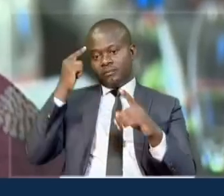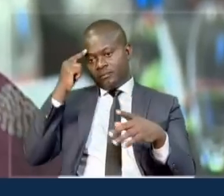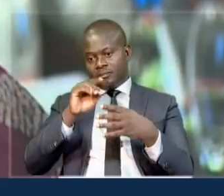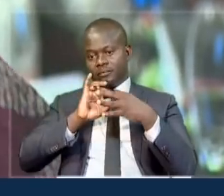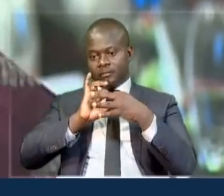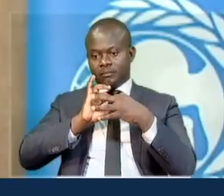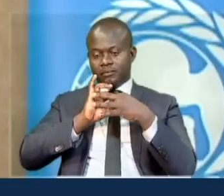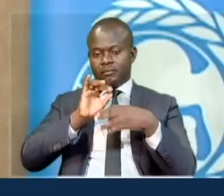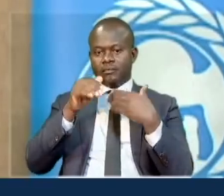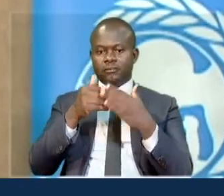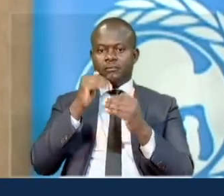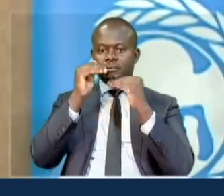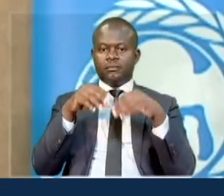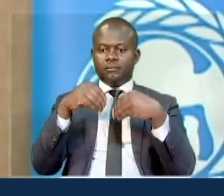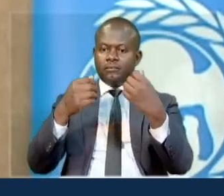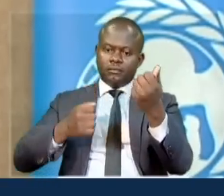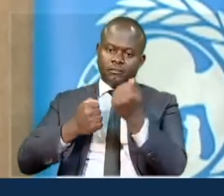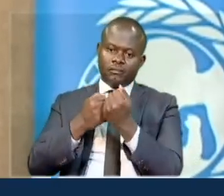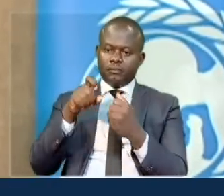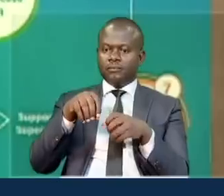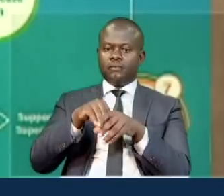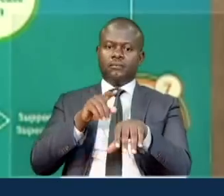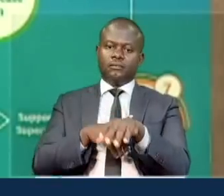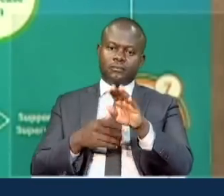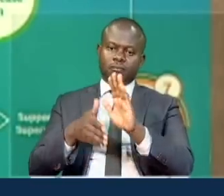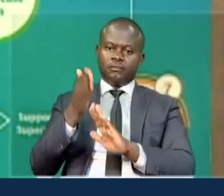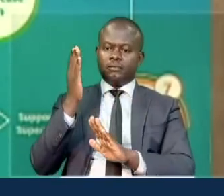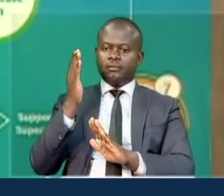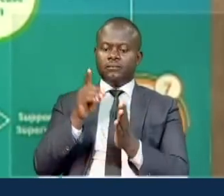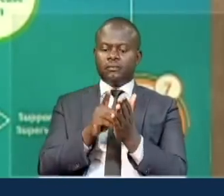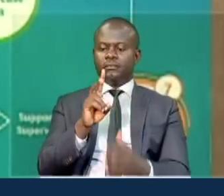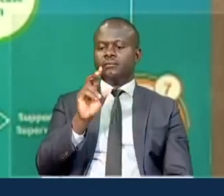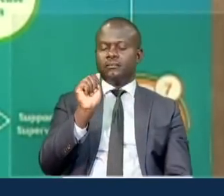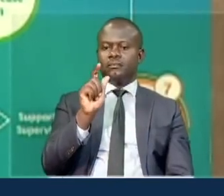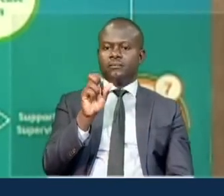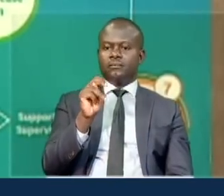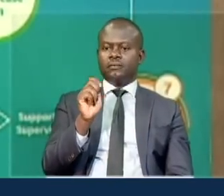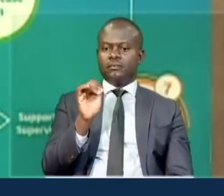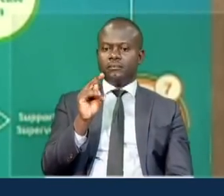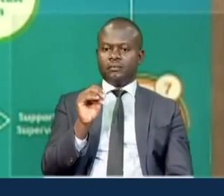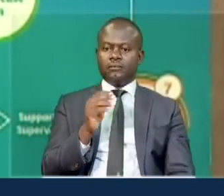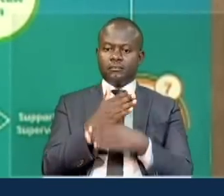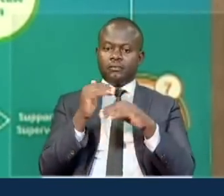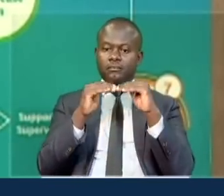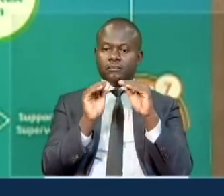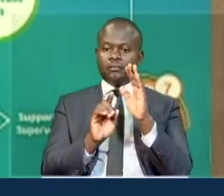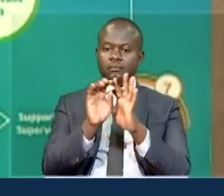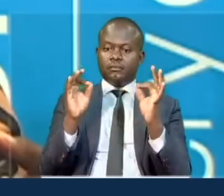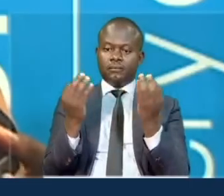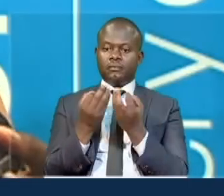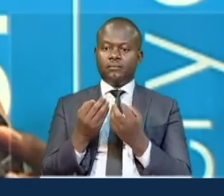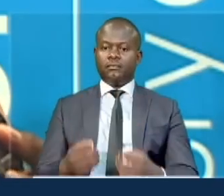y'izi nzego mu rwego rwo gutanga ubufasha bukenewe mu gihe gikwiriye Dr Valentin Uwamariya ni Minisitiri w'Uburinganire n'Iterambere